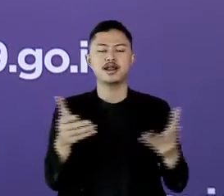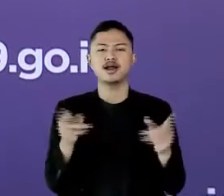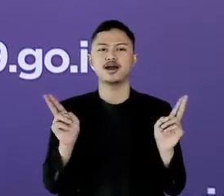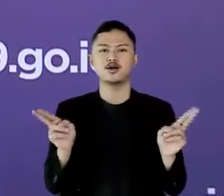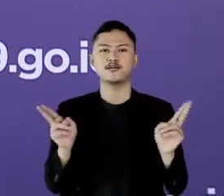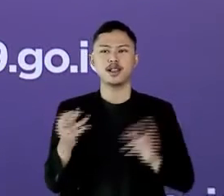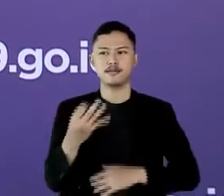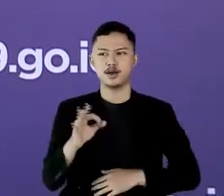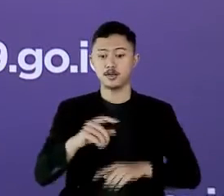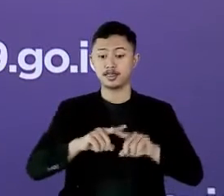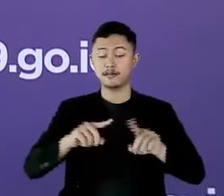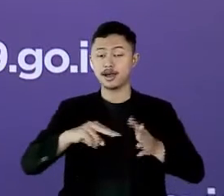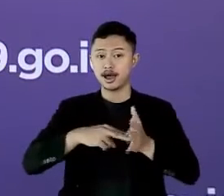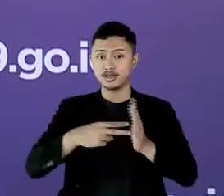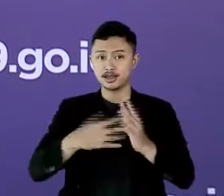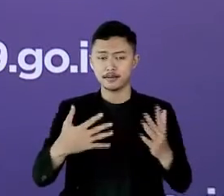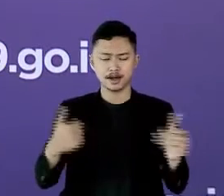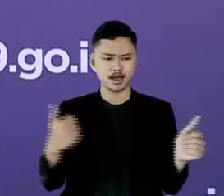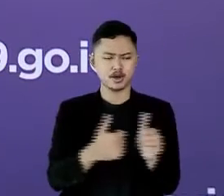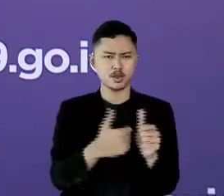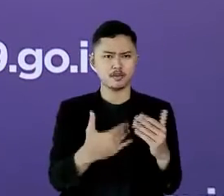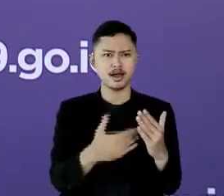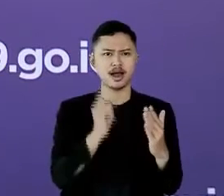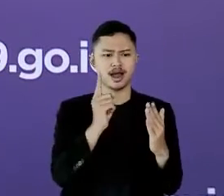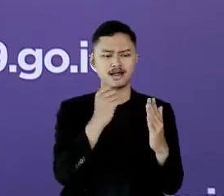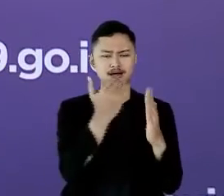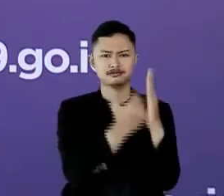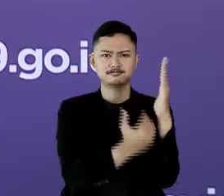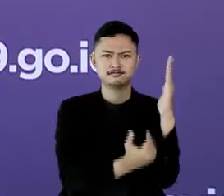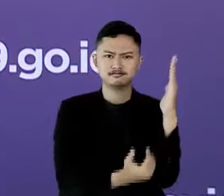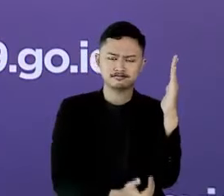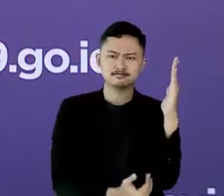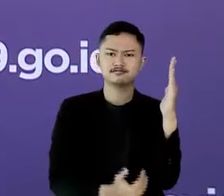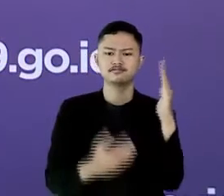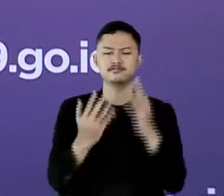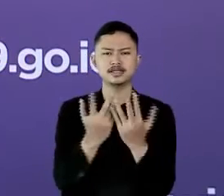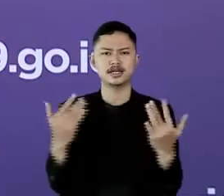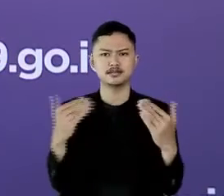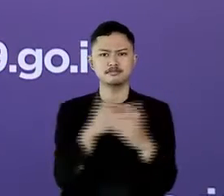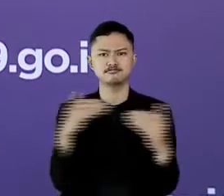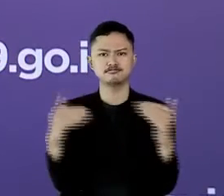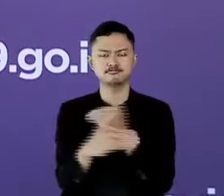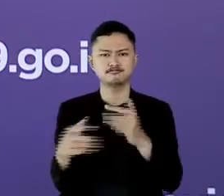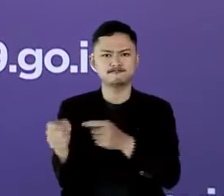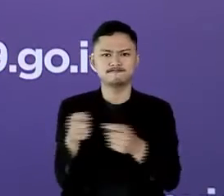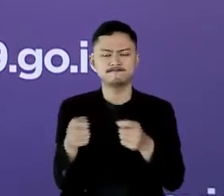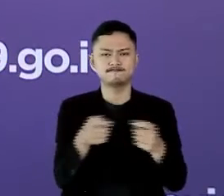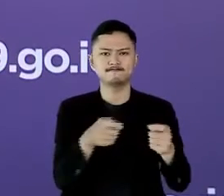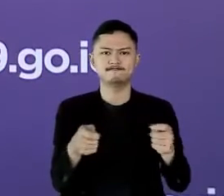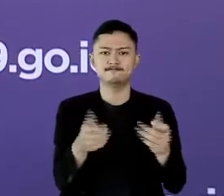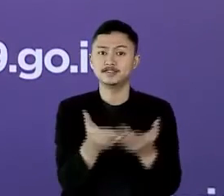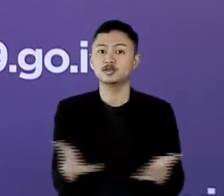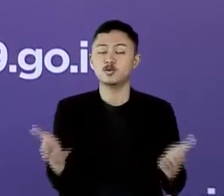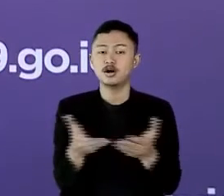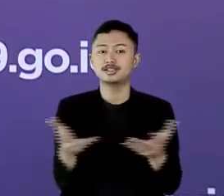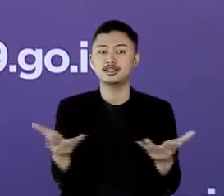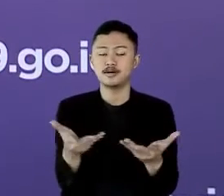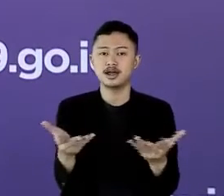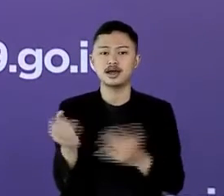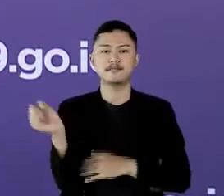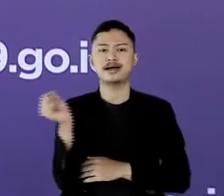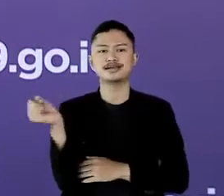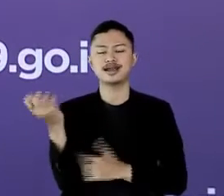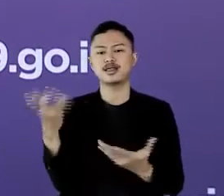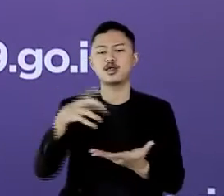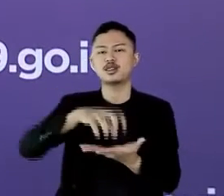normal. Namun hal ini tentu saja diikuti dengan meningkatnya pergerakan atau mobilitas masyarakat, terutama pada aktivitas retail dan